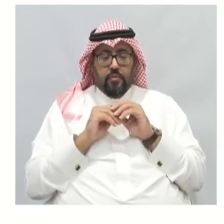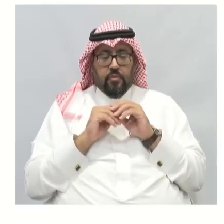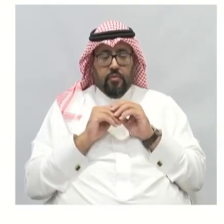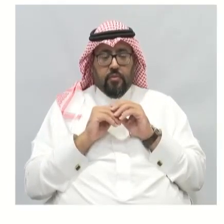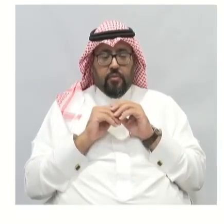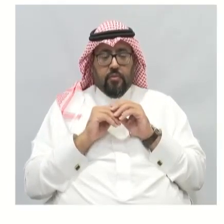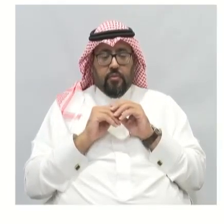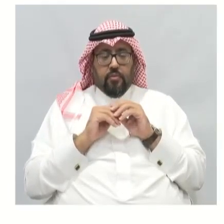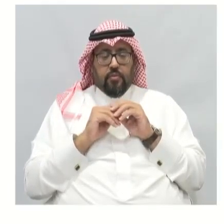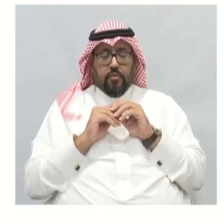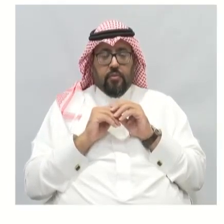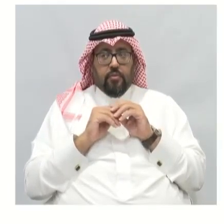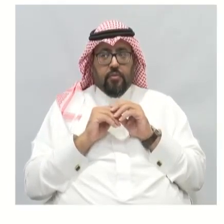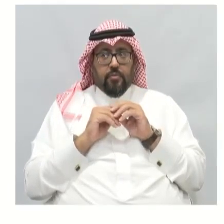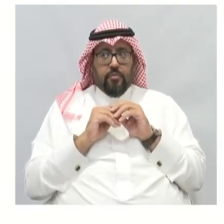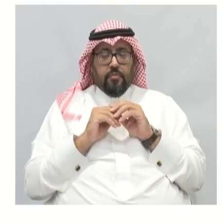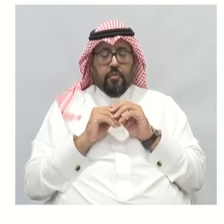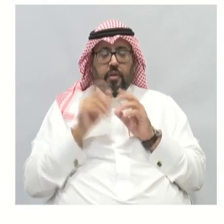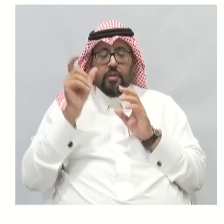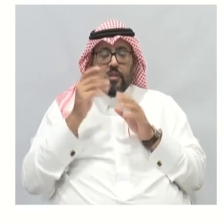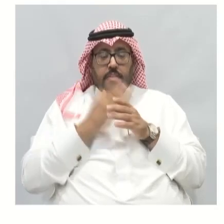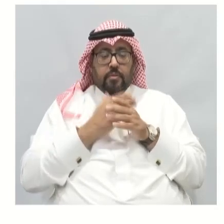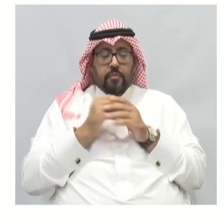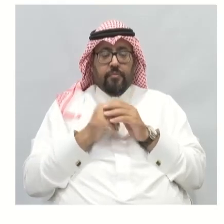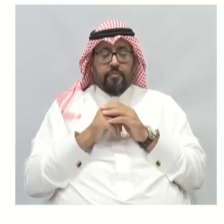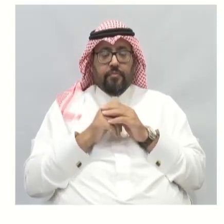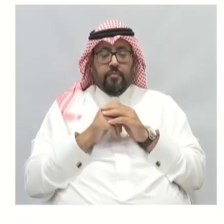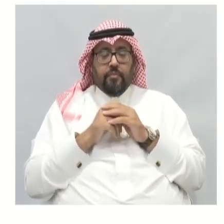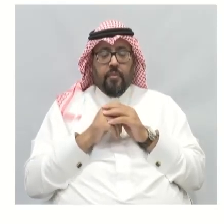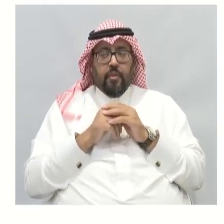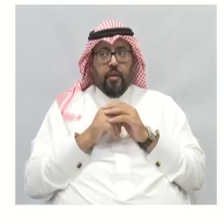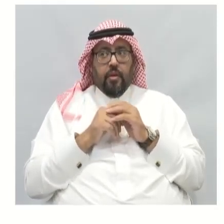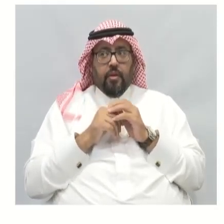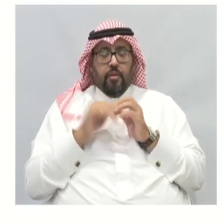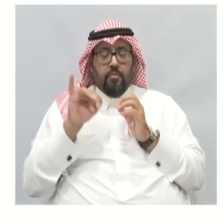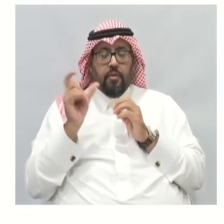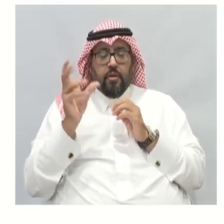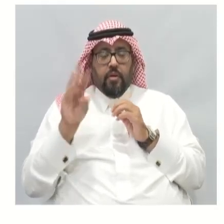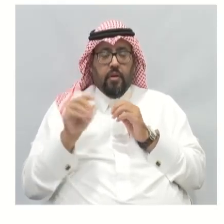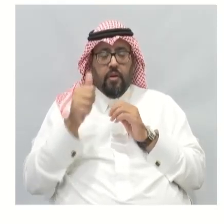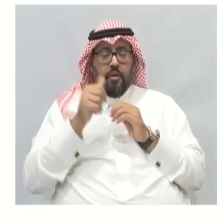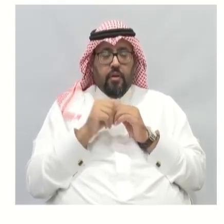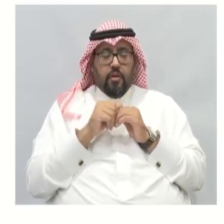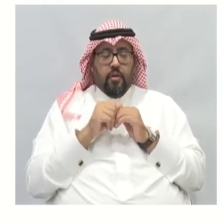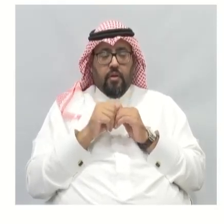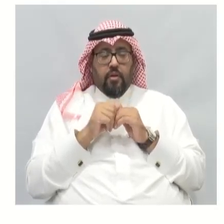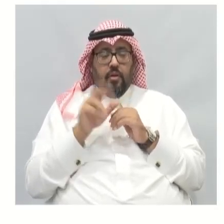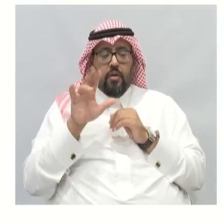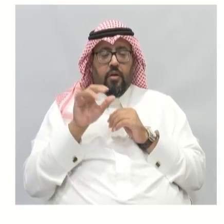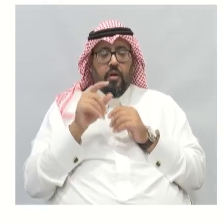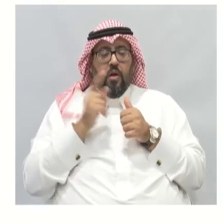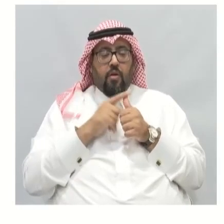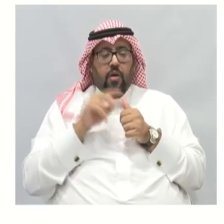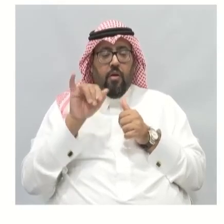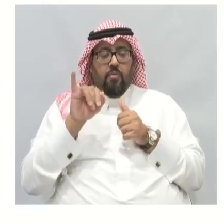التكنولوجي والابتكار من اجل ماذا ذكرنا هذه الاسباب منها احسنتم الموارد